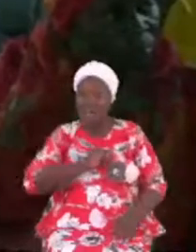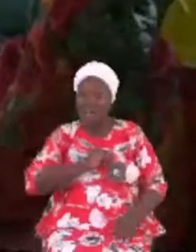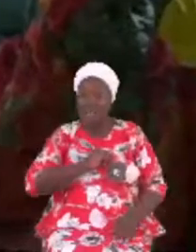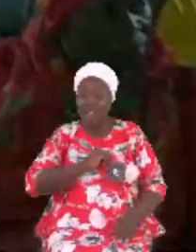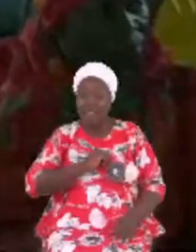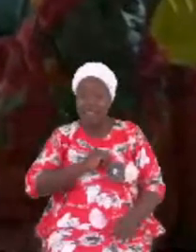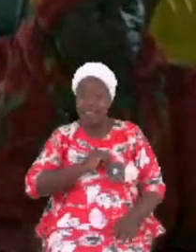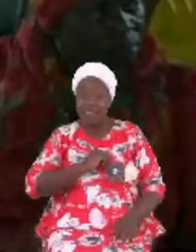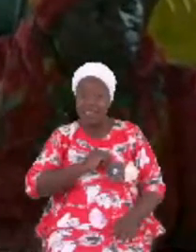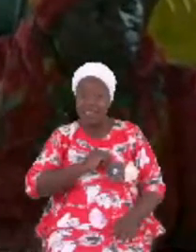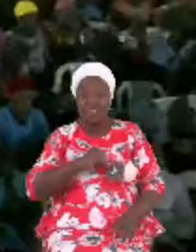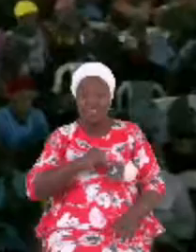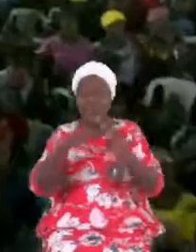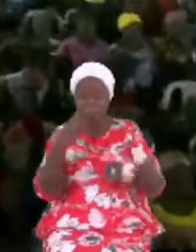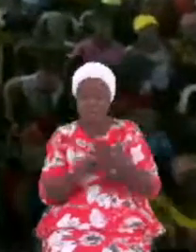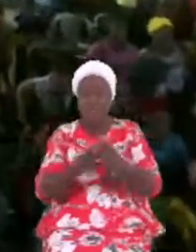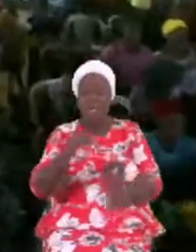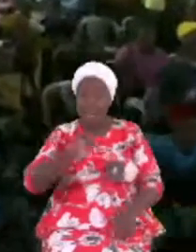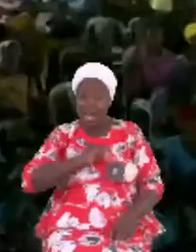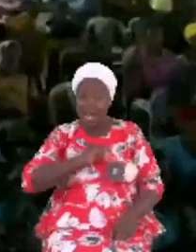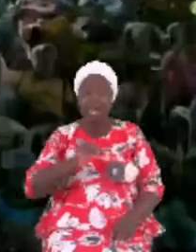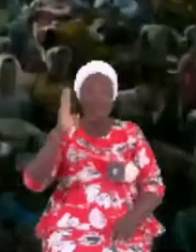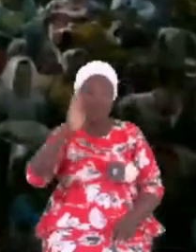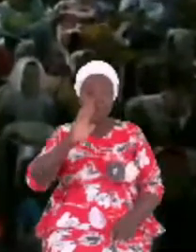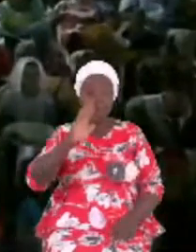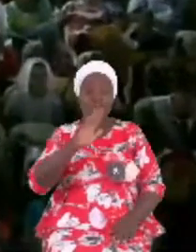Je pensais que je vais t'entendre très bien.